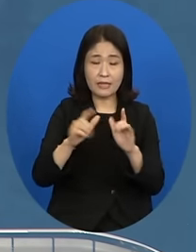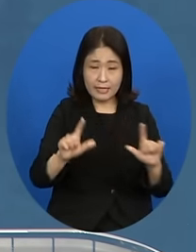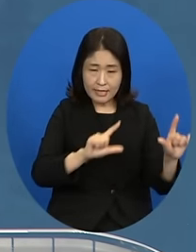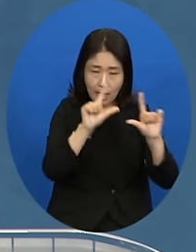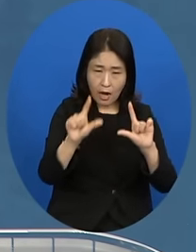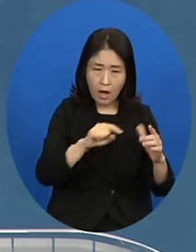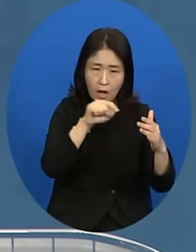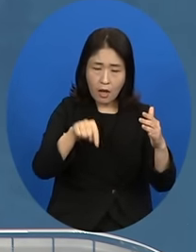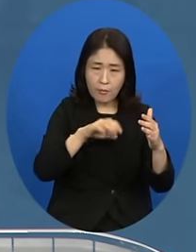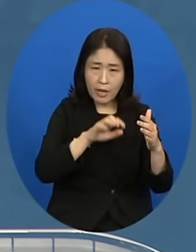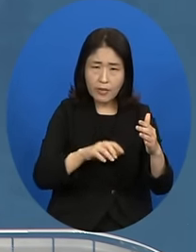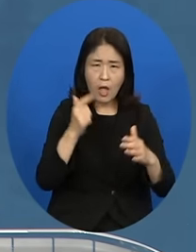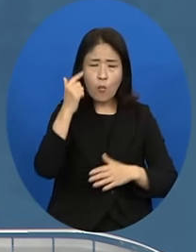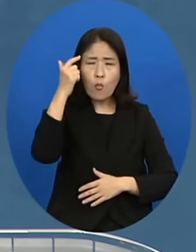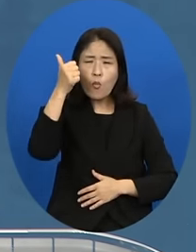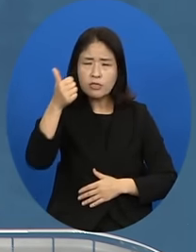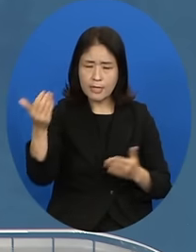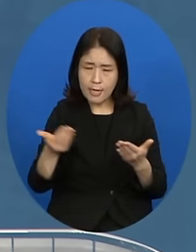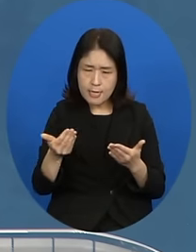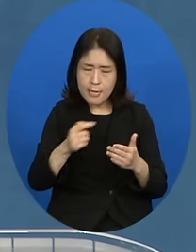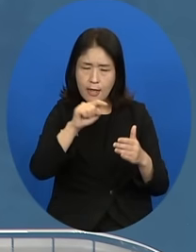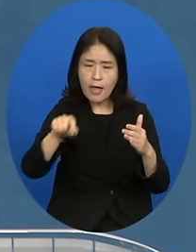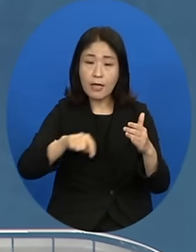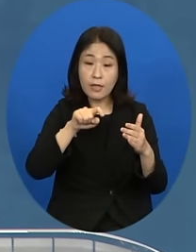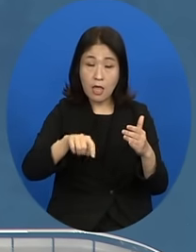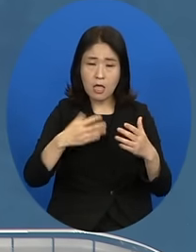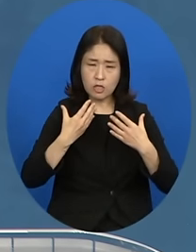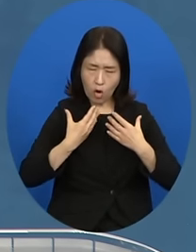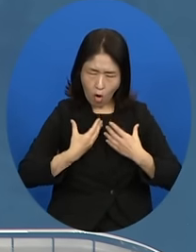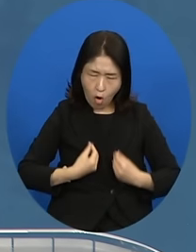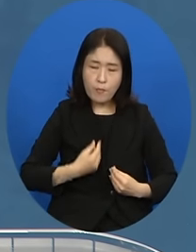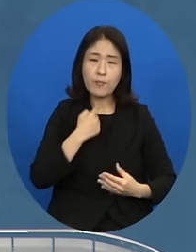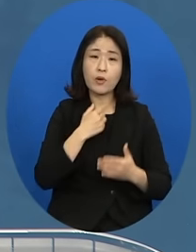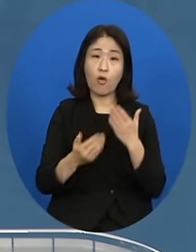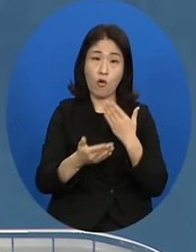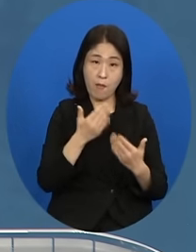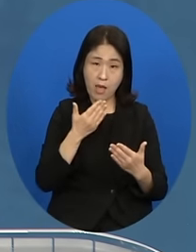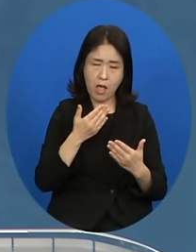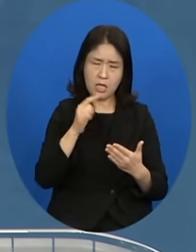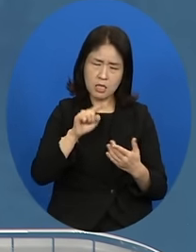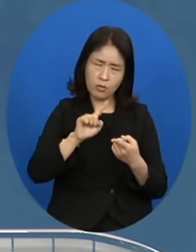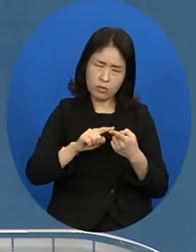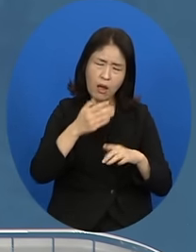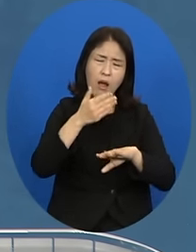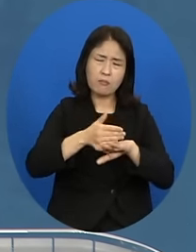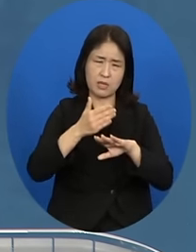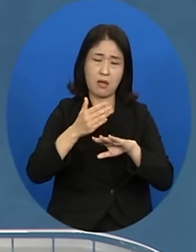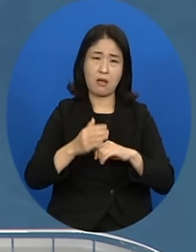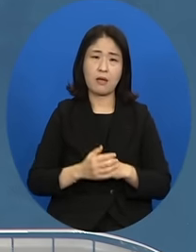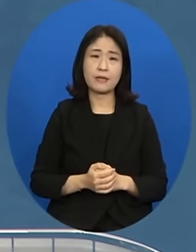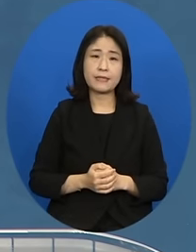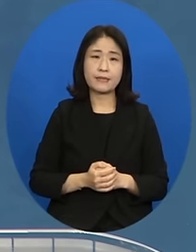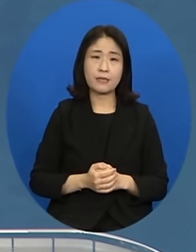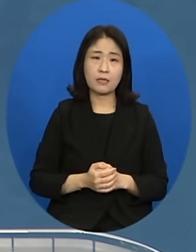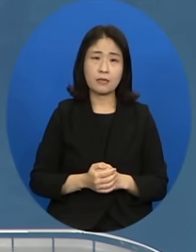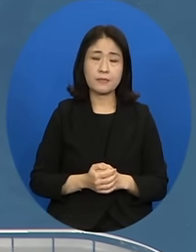목회에 절망을 경험했다는 것입니다. 내 마음 하나 어떻게 할 줄을